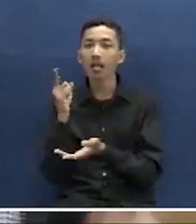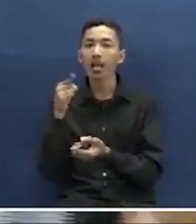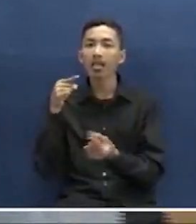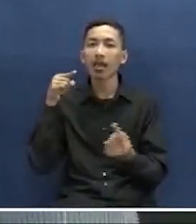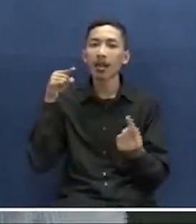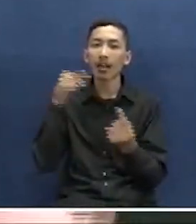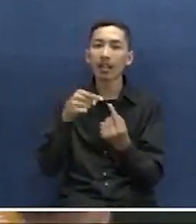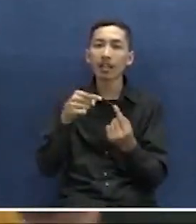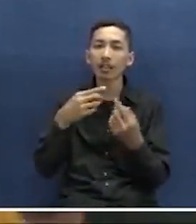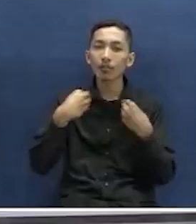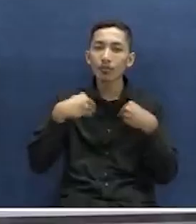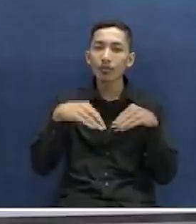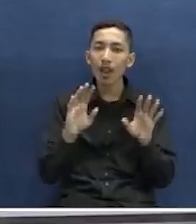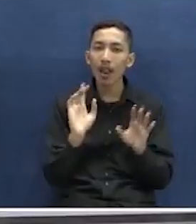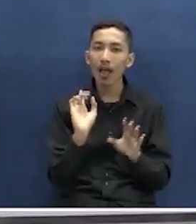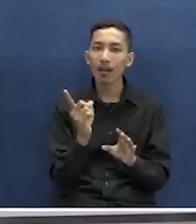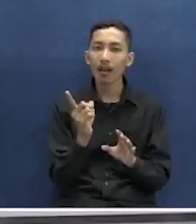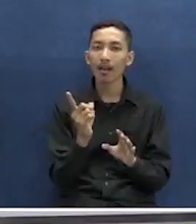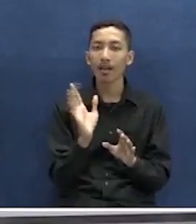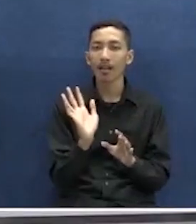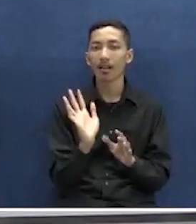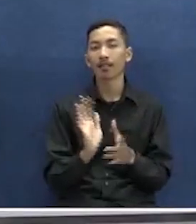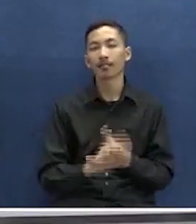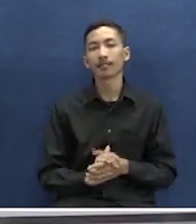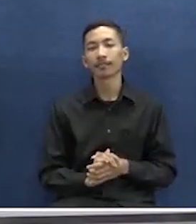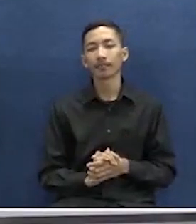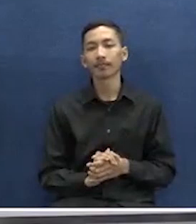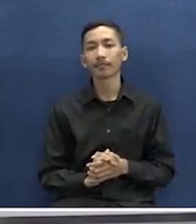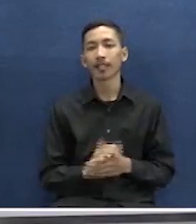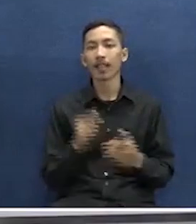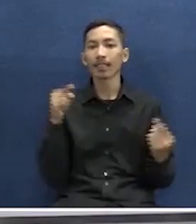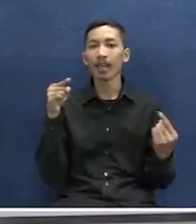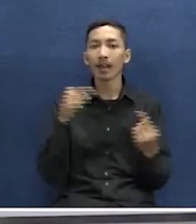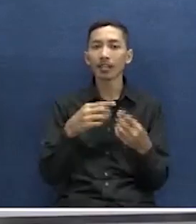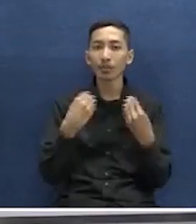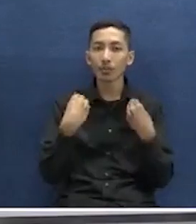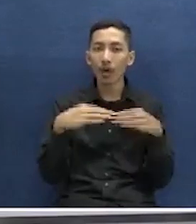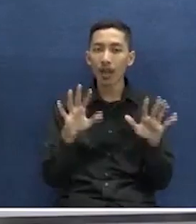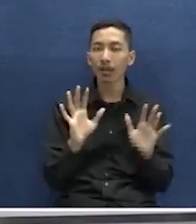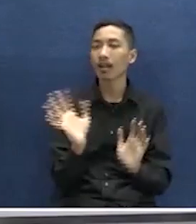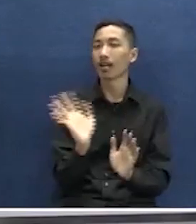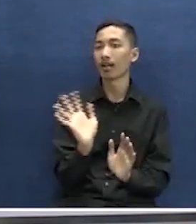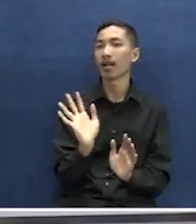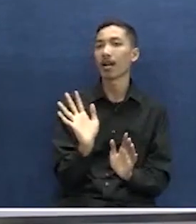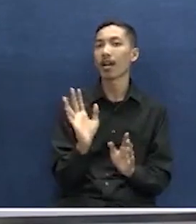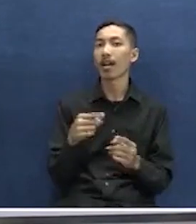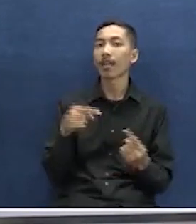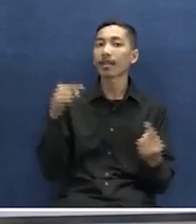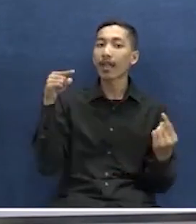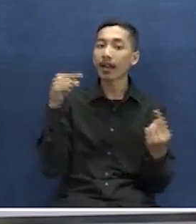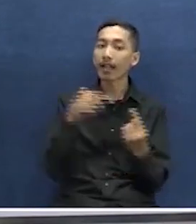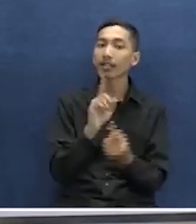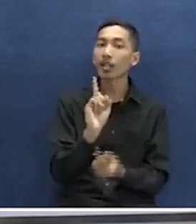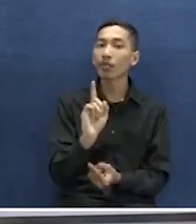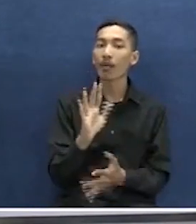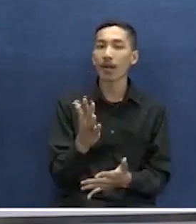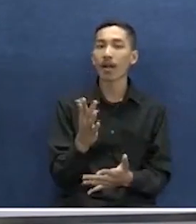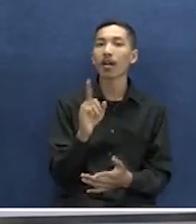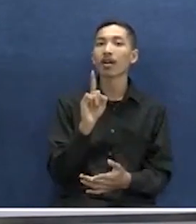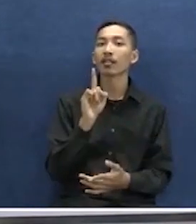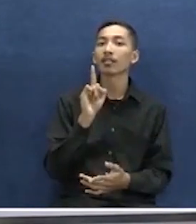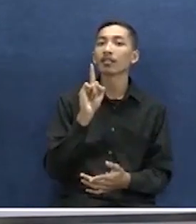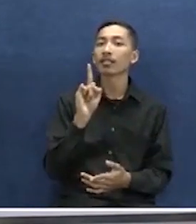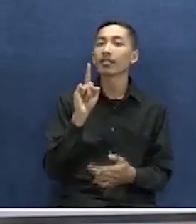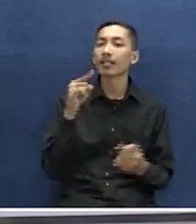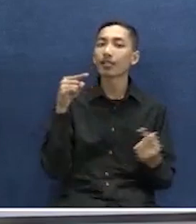Oke tadi wallen dia target penjualan enggak ada targetnya hanya satu buat kopi seenak